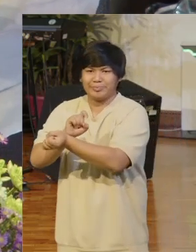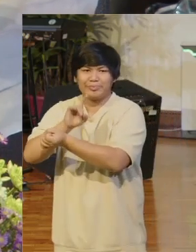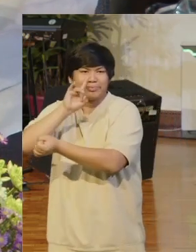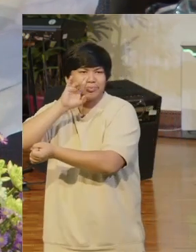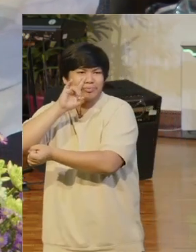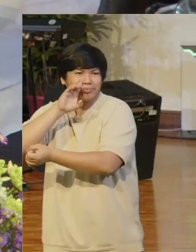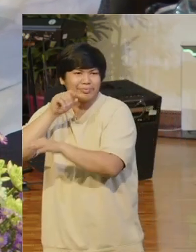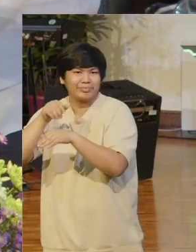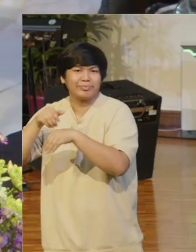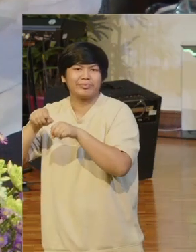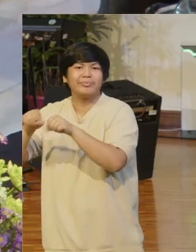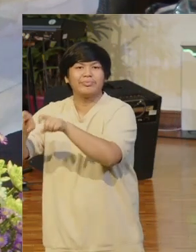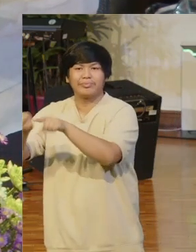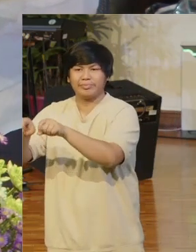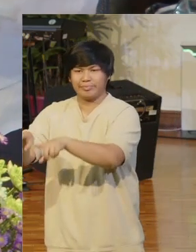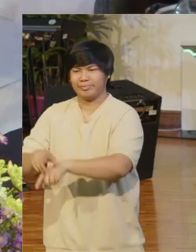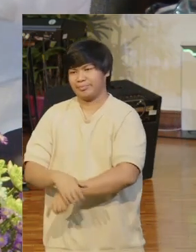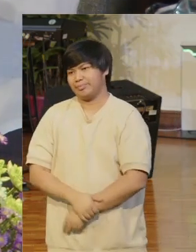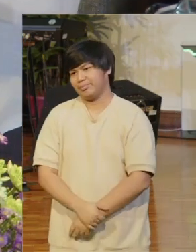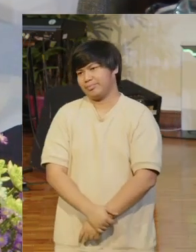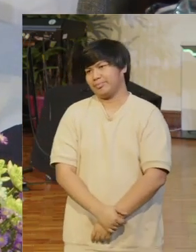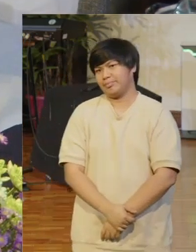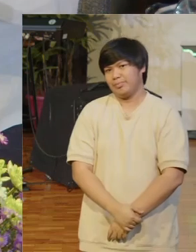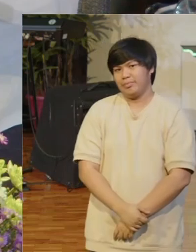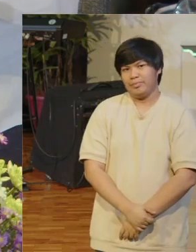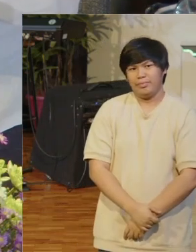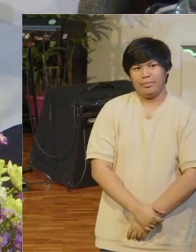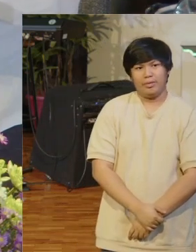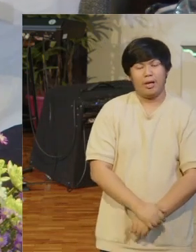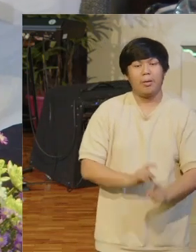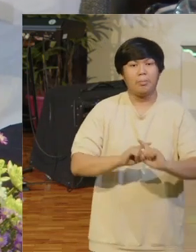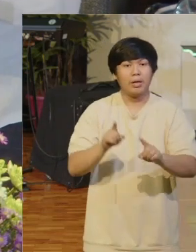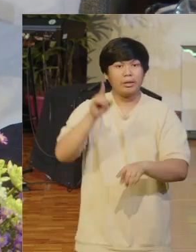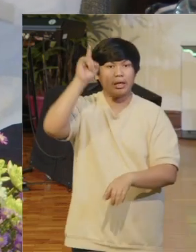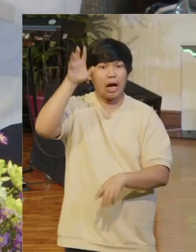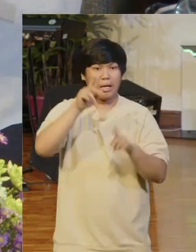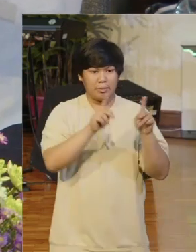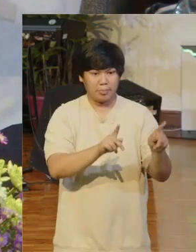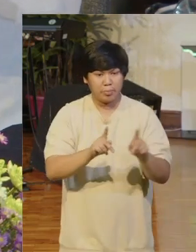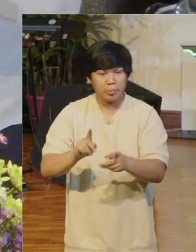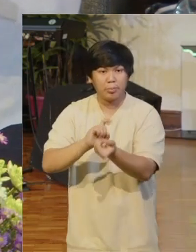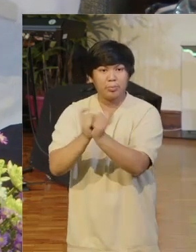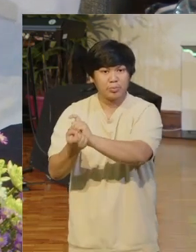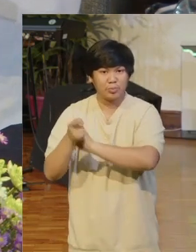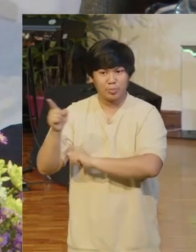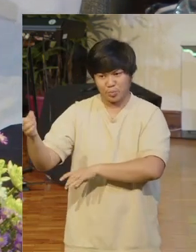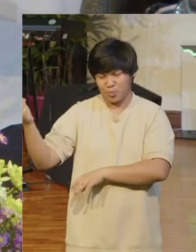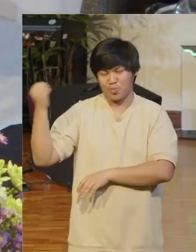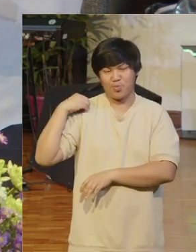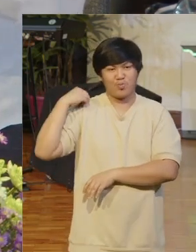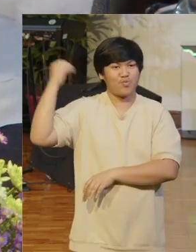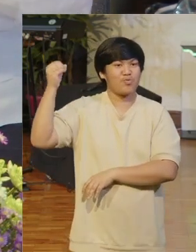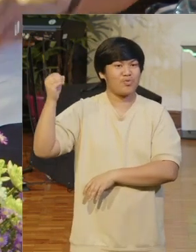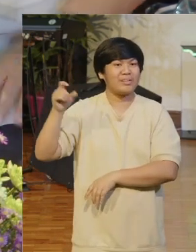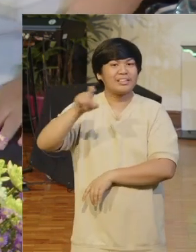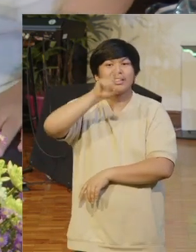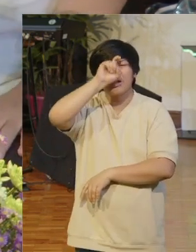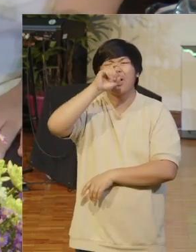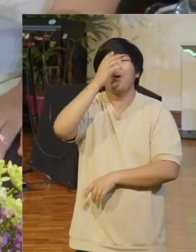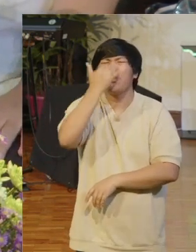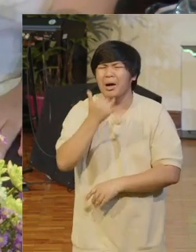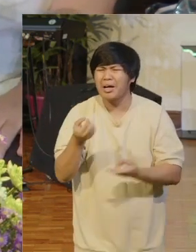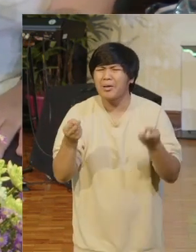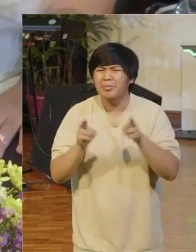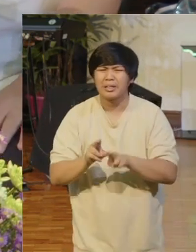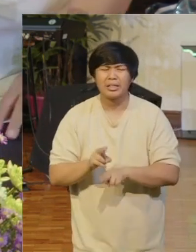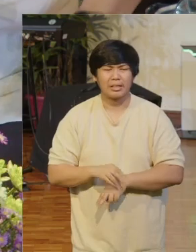naging slave, siya ay naging preso, tapos siya ay naging prime minister. Saan ka nakakita ng ganon? Bakit nangyari sa iyo?